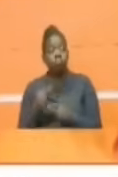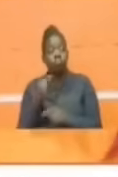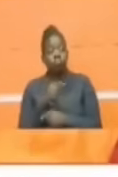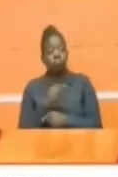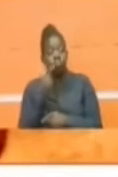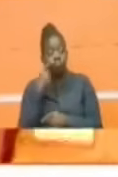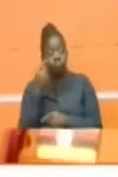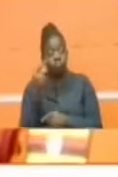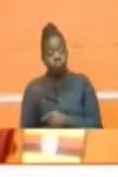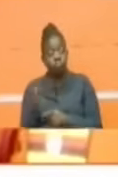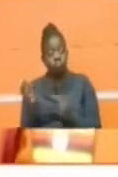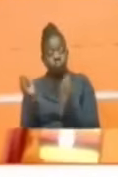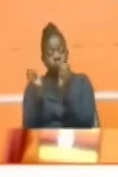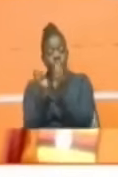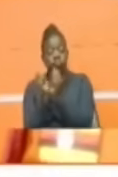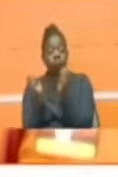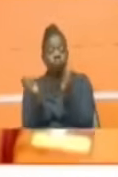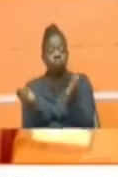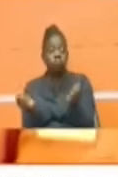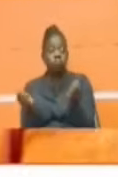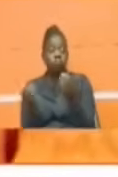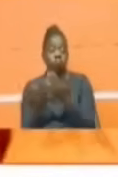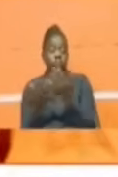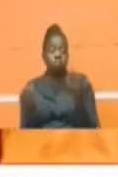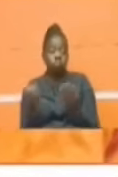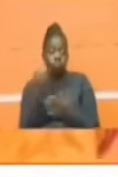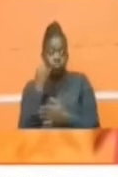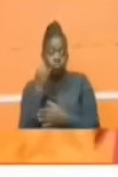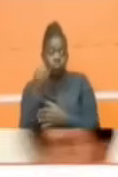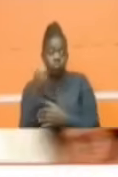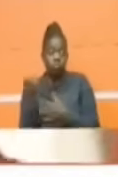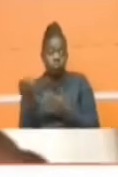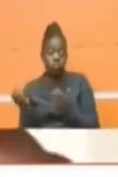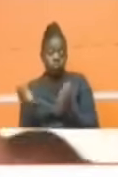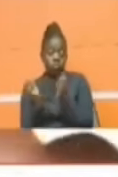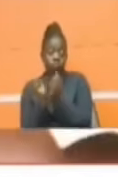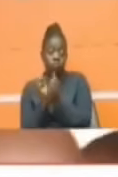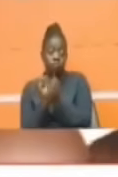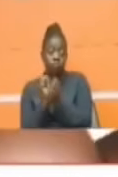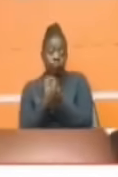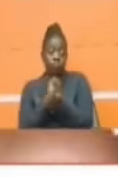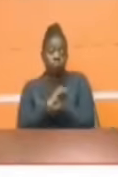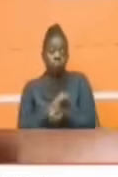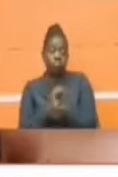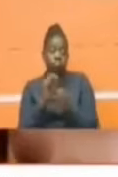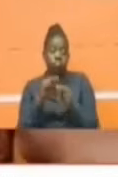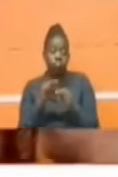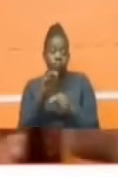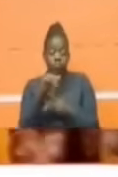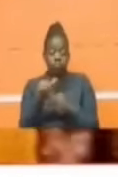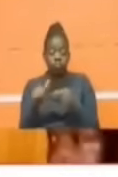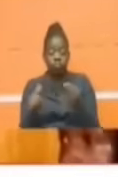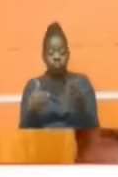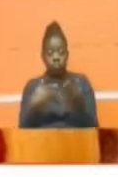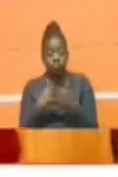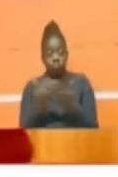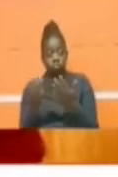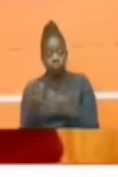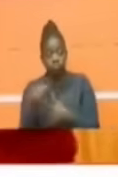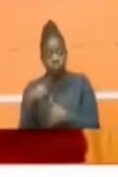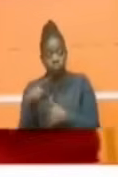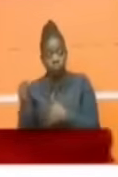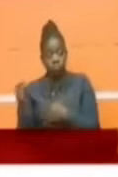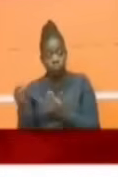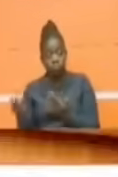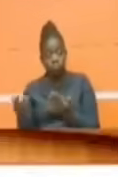Alabiddwako ng'abasirikale b'amakomera bamujja mu kaguli mwabadde ne bamusaako empingu n'atuziba n'abasibe abalala nga bw'alinda okutwalibwa ku